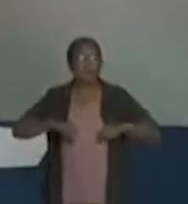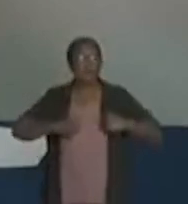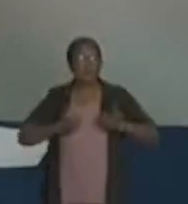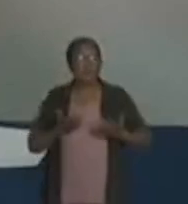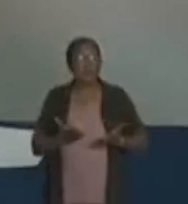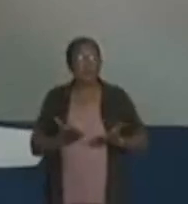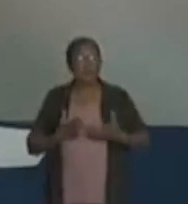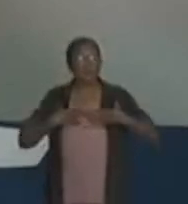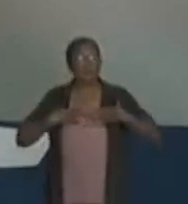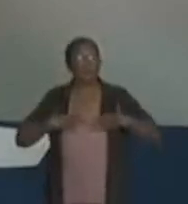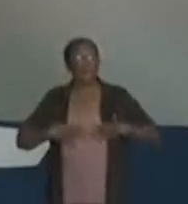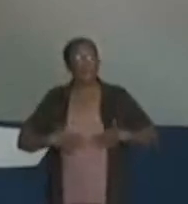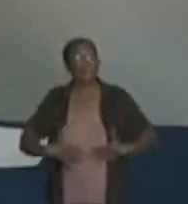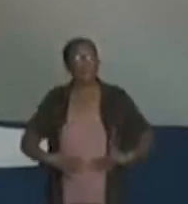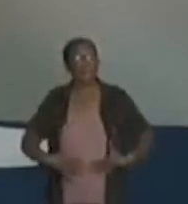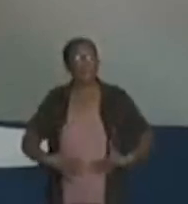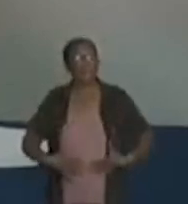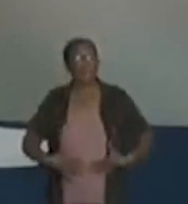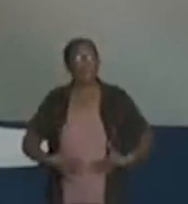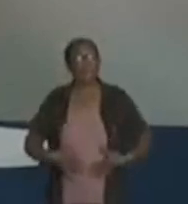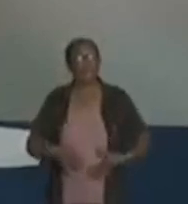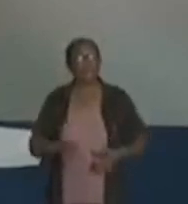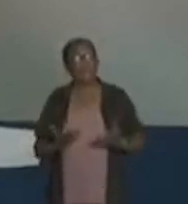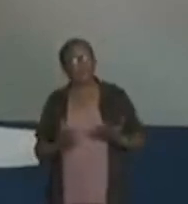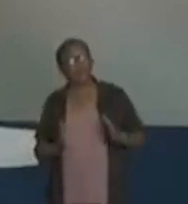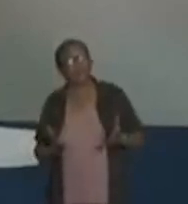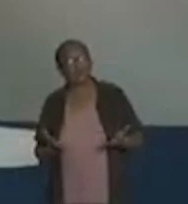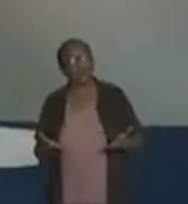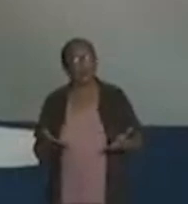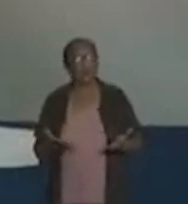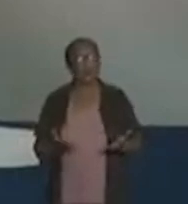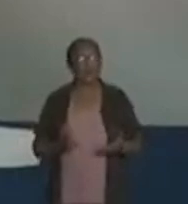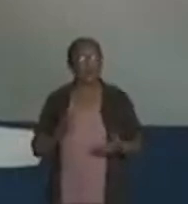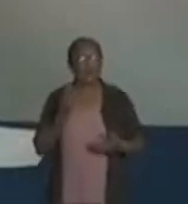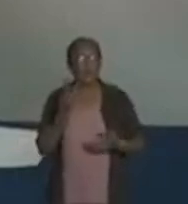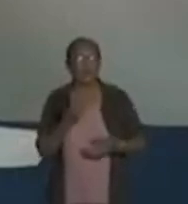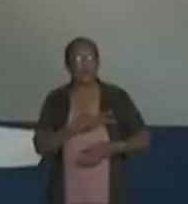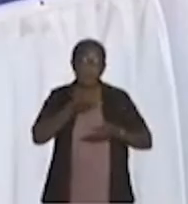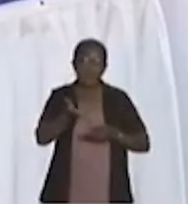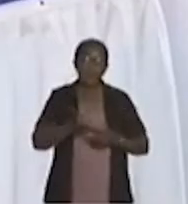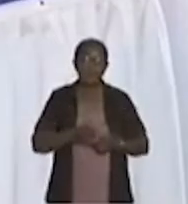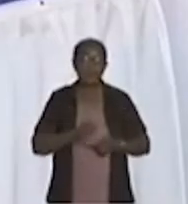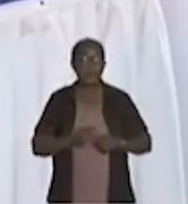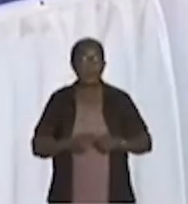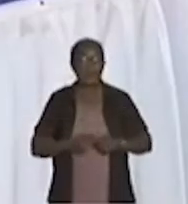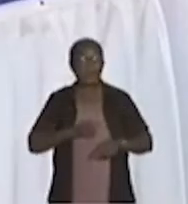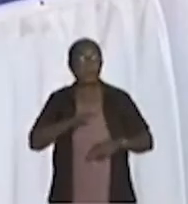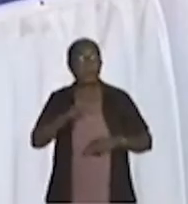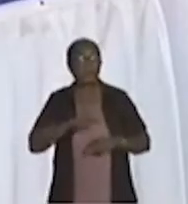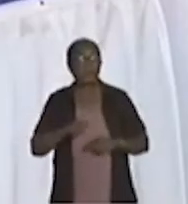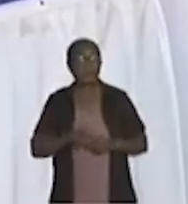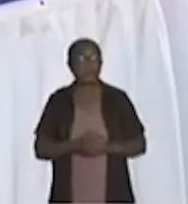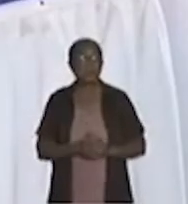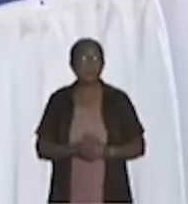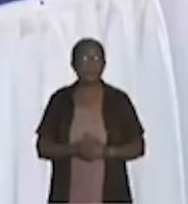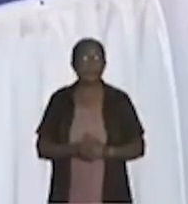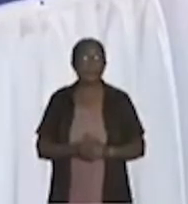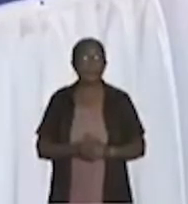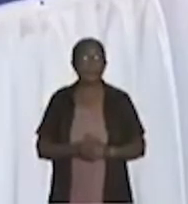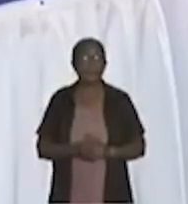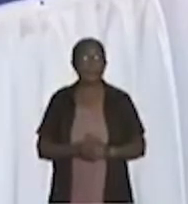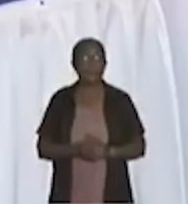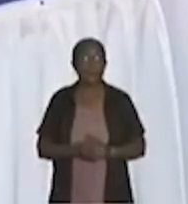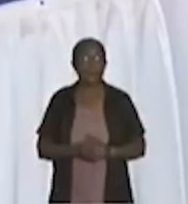het lichaam om na de zoveel tijd een oppepper nodig heeft om de weerstand opnieuw op te bouwen tegen